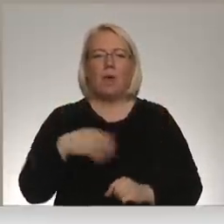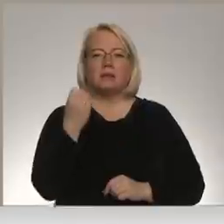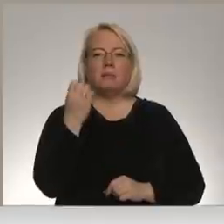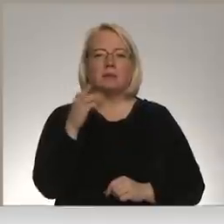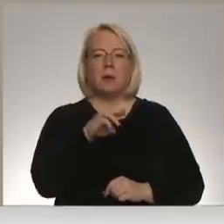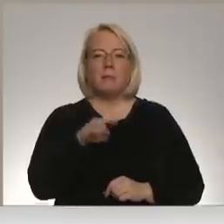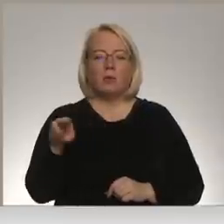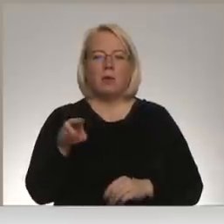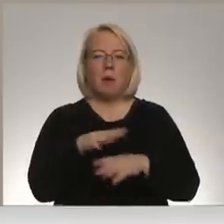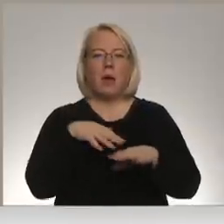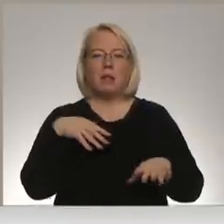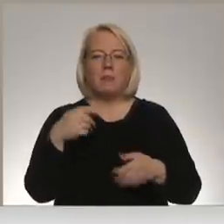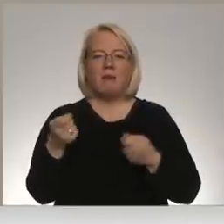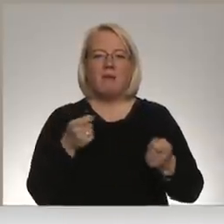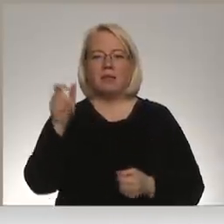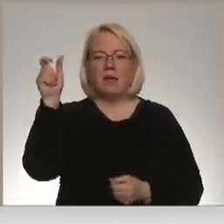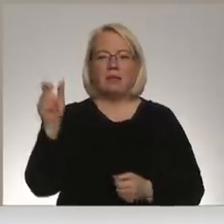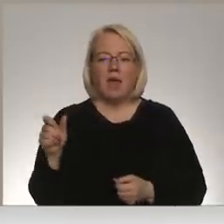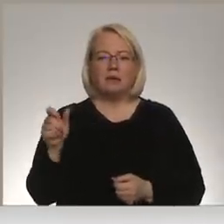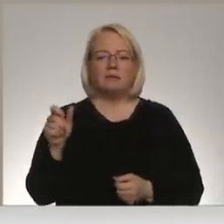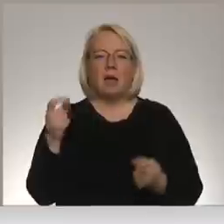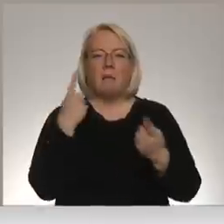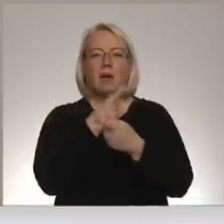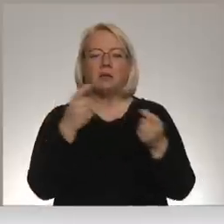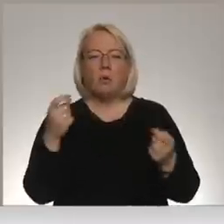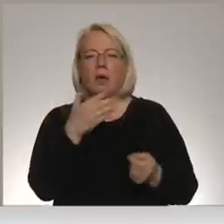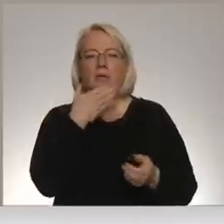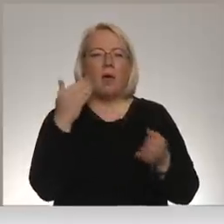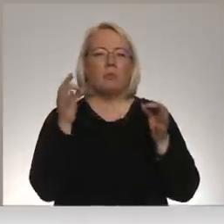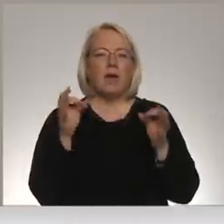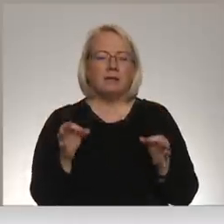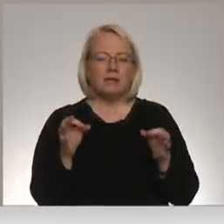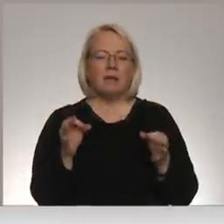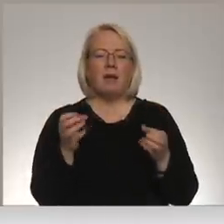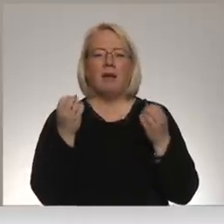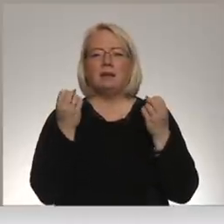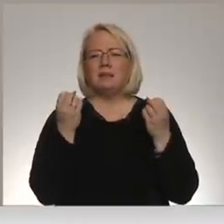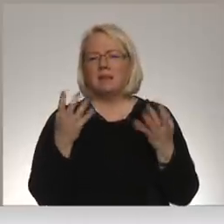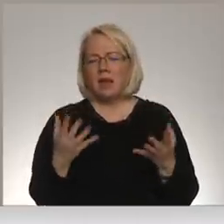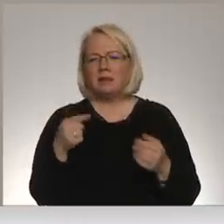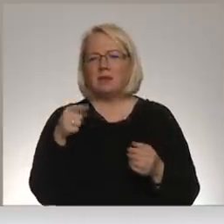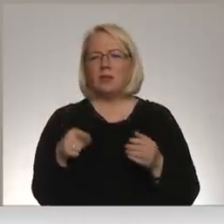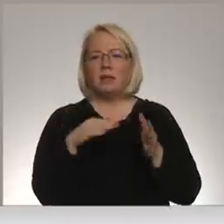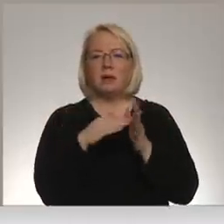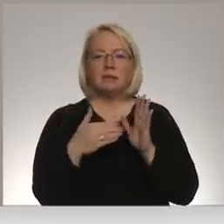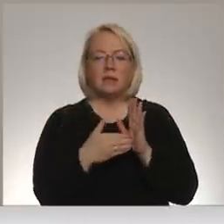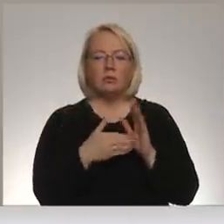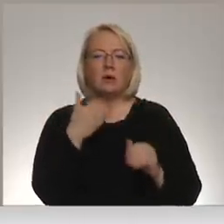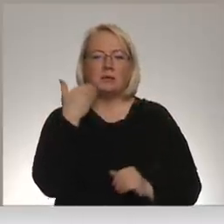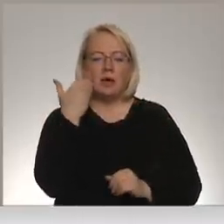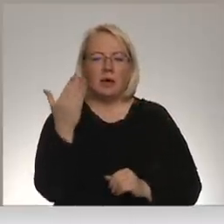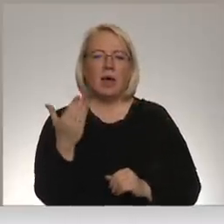parlamenta vadītājs Valodins steidzās savu paziņu, ka tā nav taisnība. Tā kā skaidrs, ka šajā situācijā, kad protams,